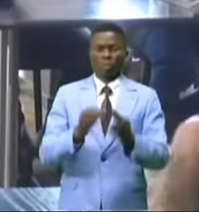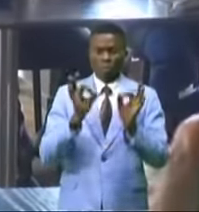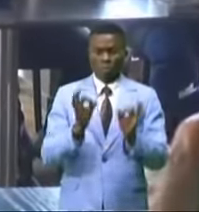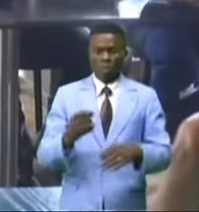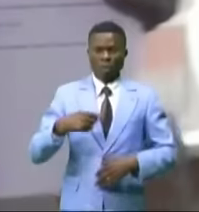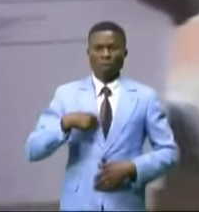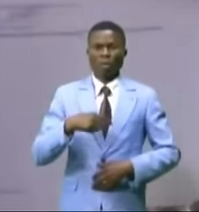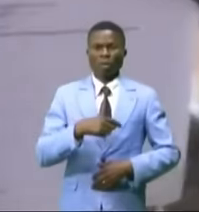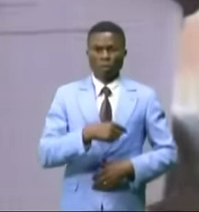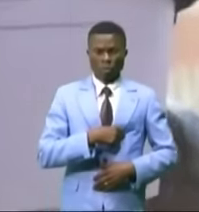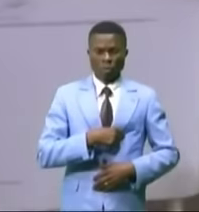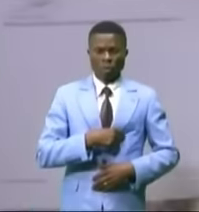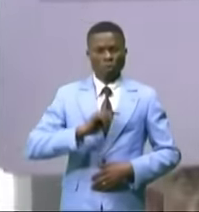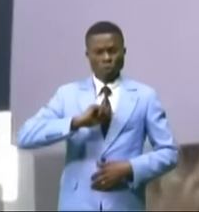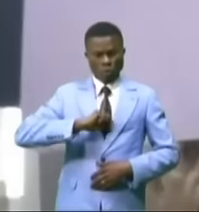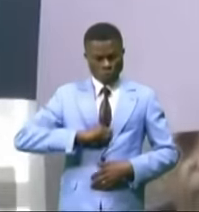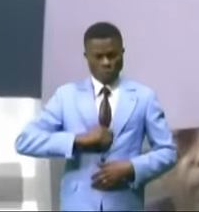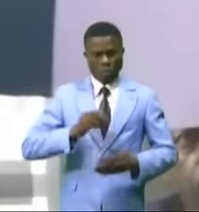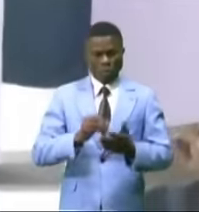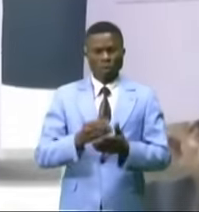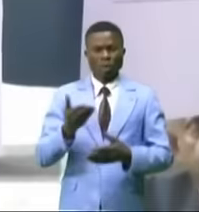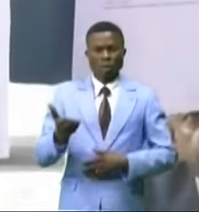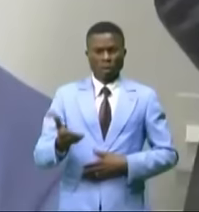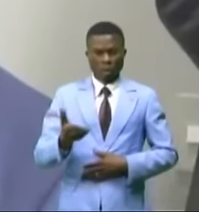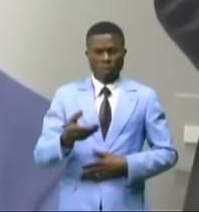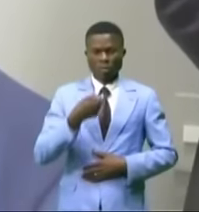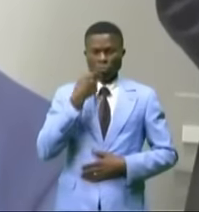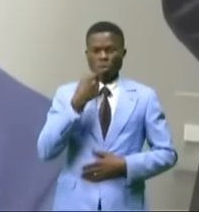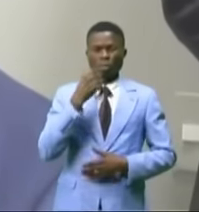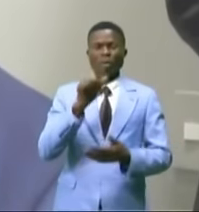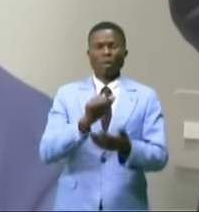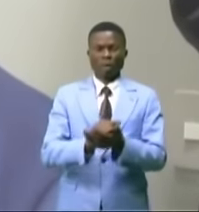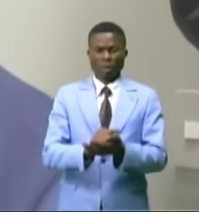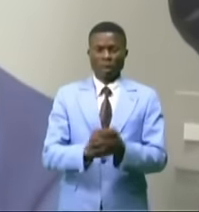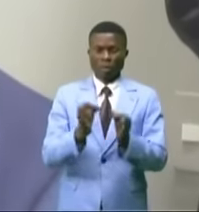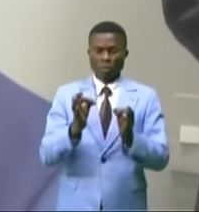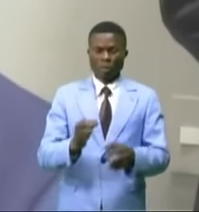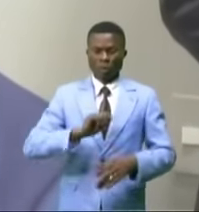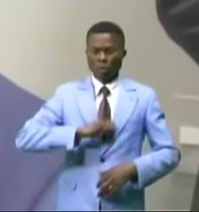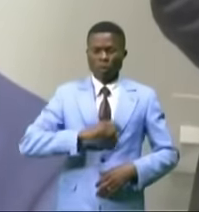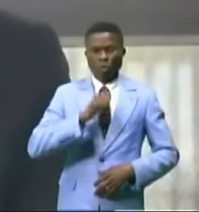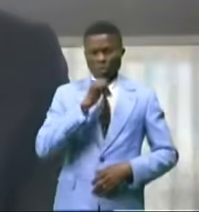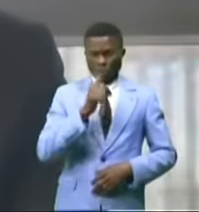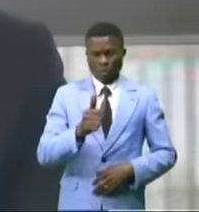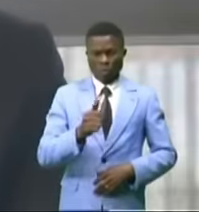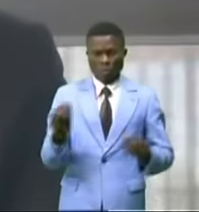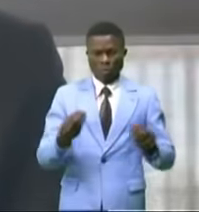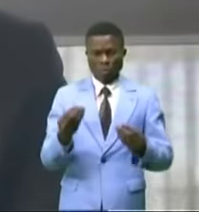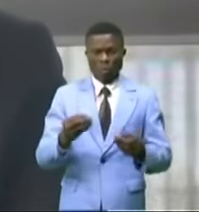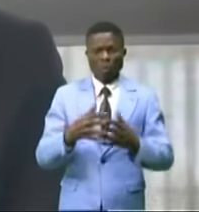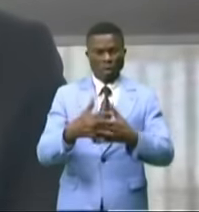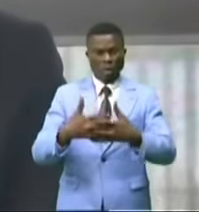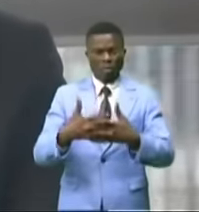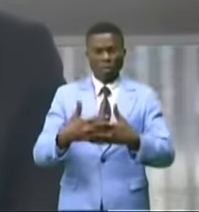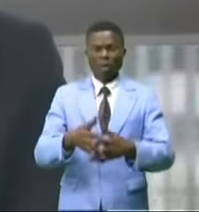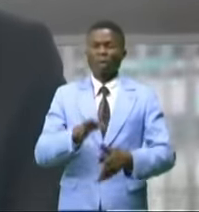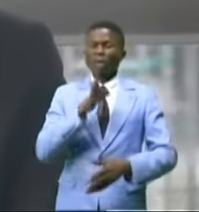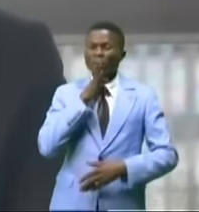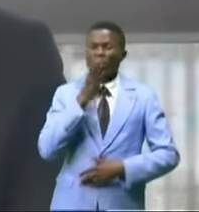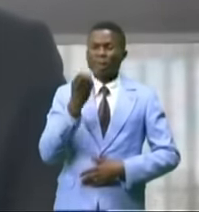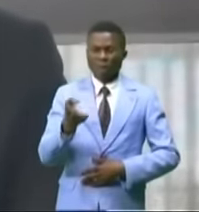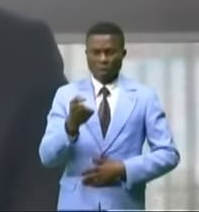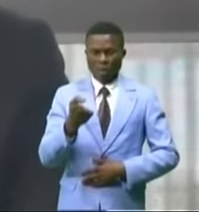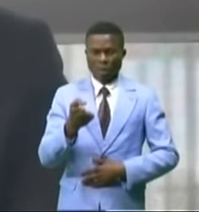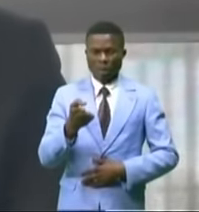sommes impatients. Voilà, c'est ça le terme que je vais utiliser, de voir tous ces engins finalement